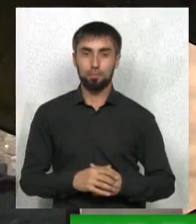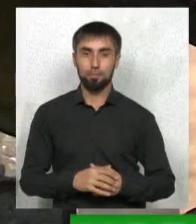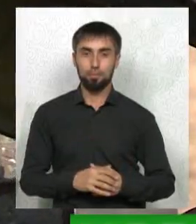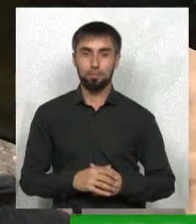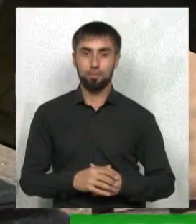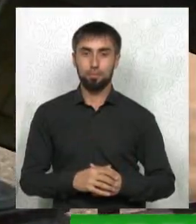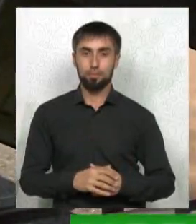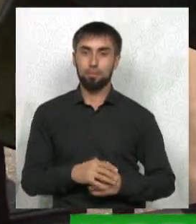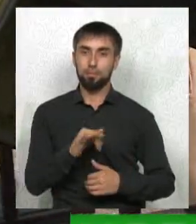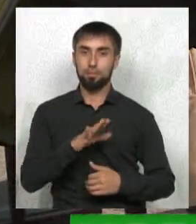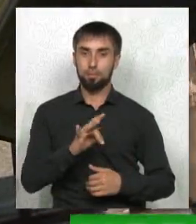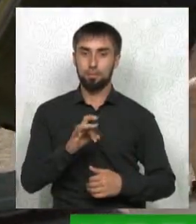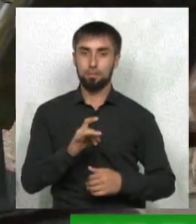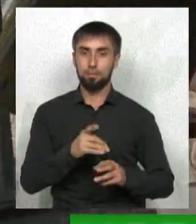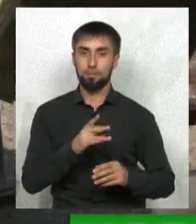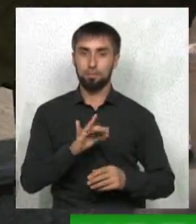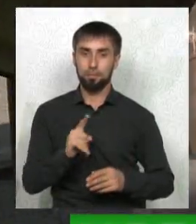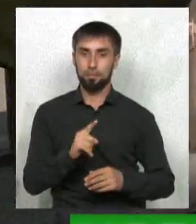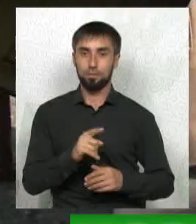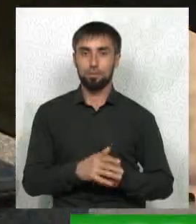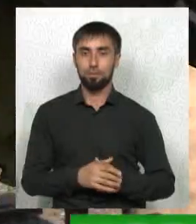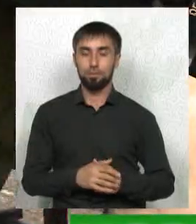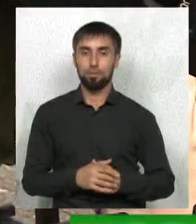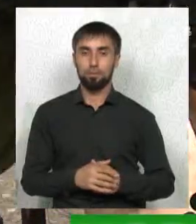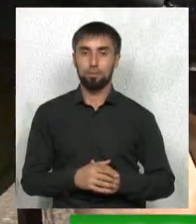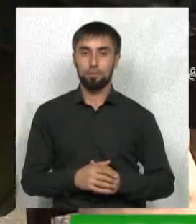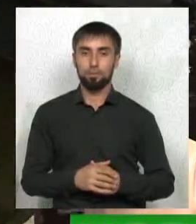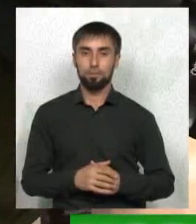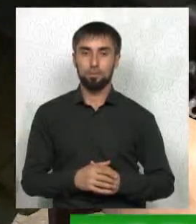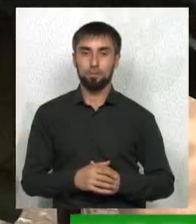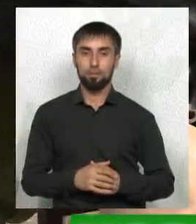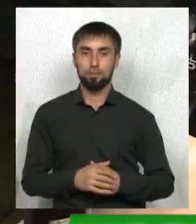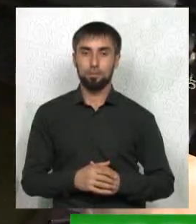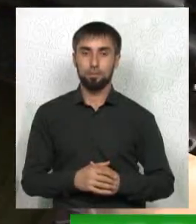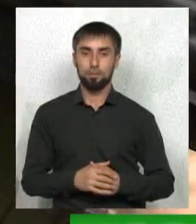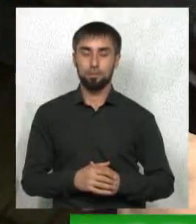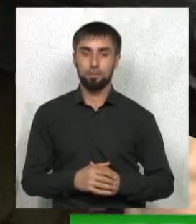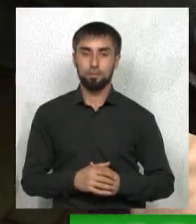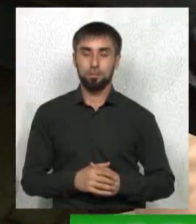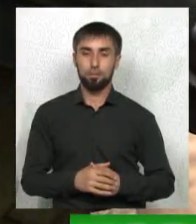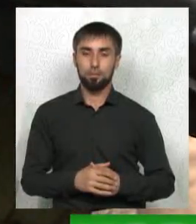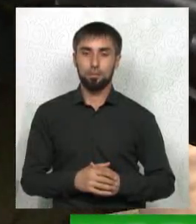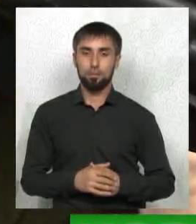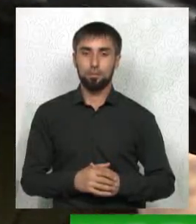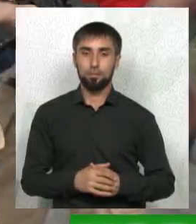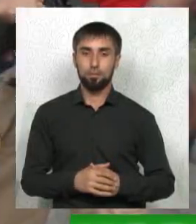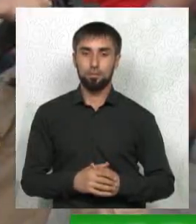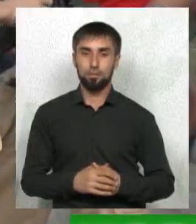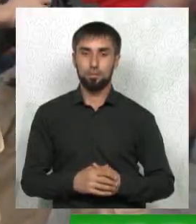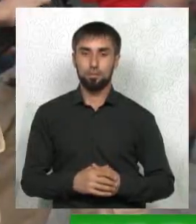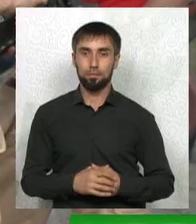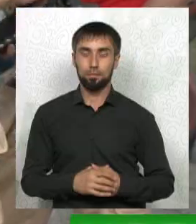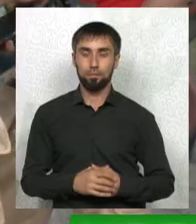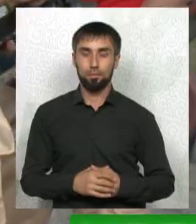видишь? Вот, вверх-вниз. Это вниз. Вот вверх-вниз. Это вверх, это вниз.